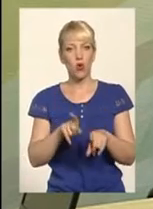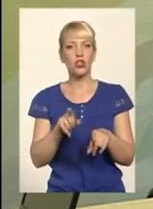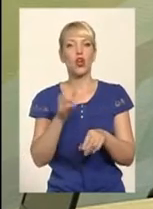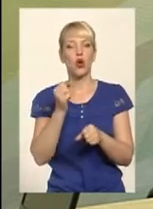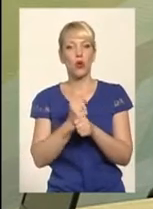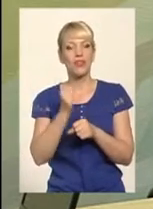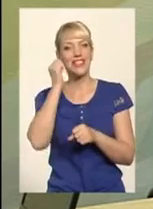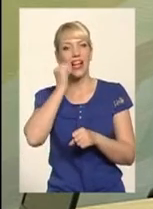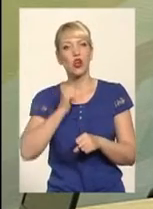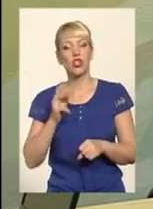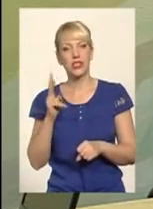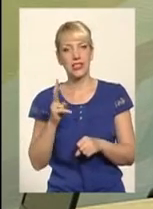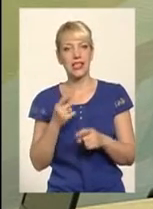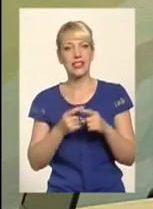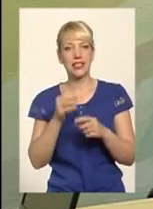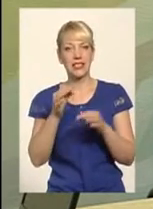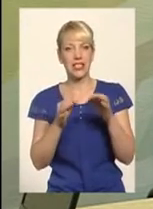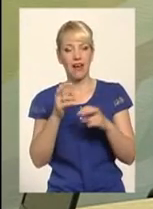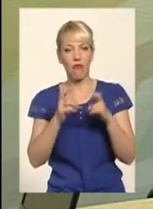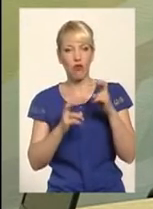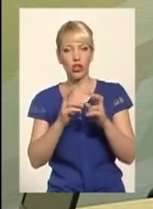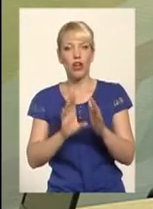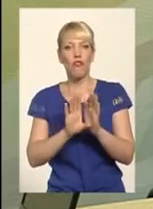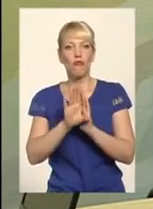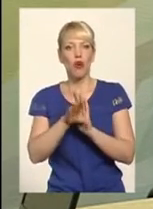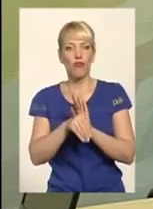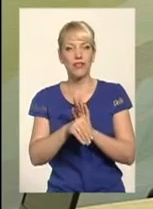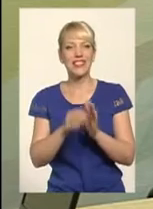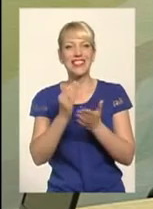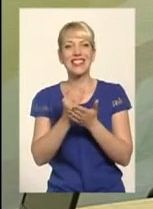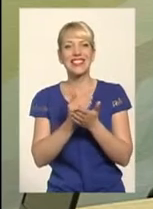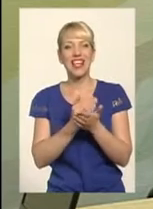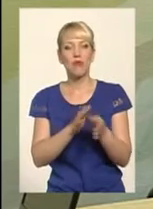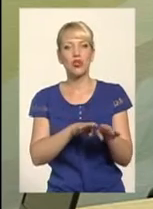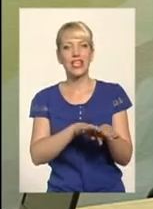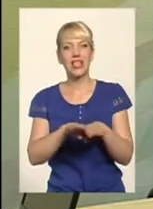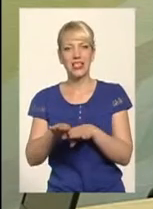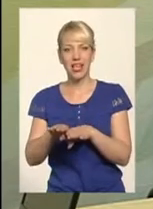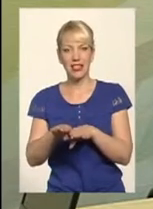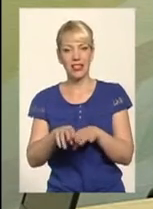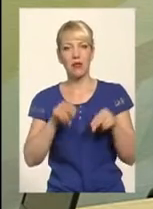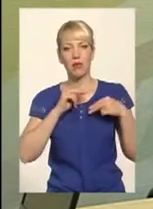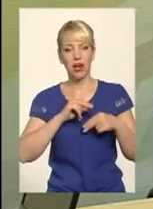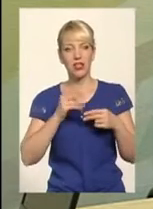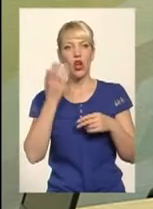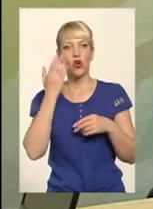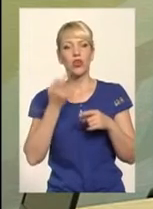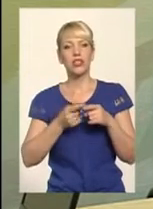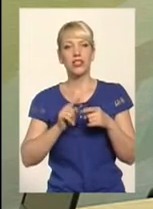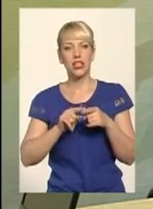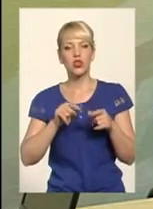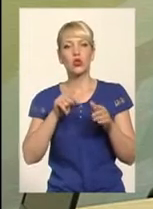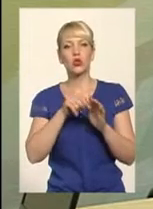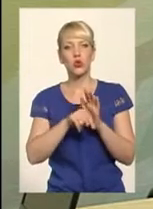завод, він впровадив всему систему стандартизації праці. Коли це стосується безпосередньо виробництва сільськогосподарської продукції,